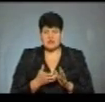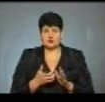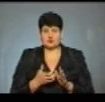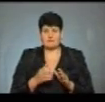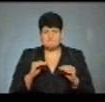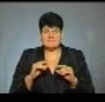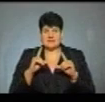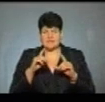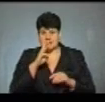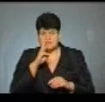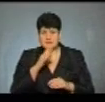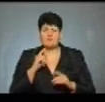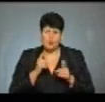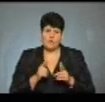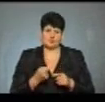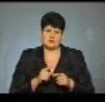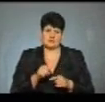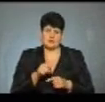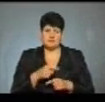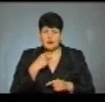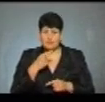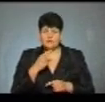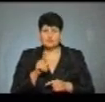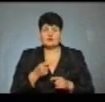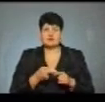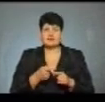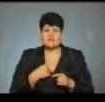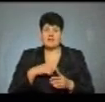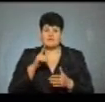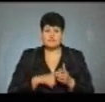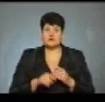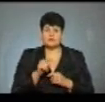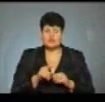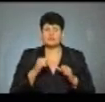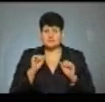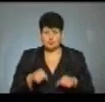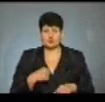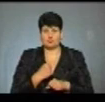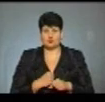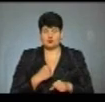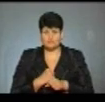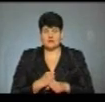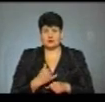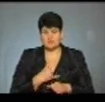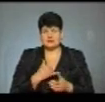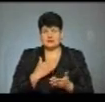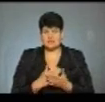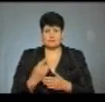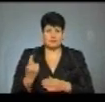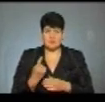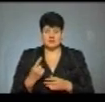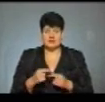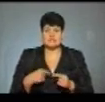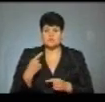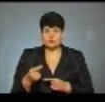підняття зарплати, я погоджуюсь з цим. Я кажу, що я вірю в те, що ми зможемо зробити. Там, у нас, по-перше, є слідуючий